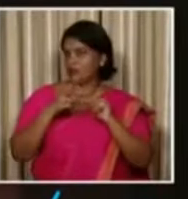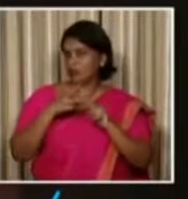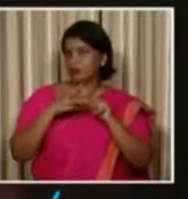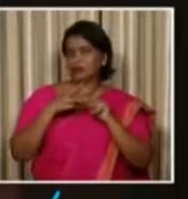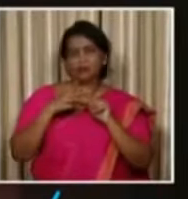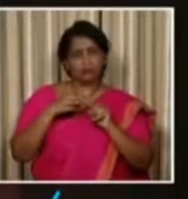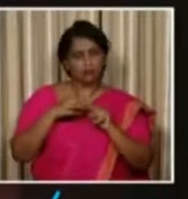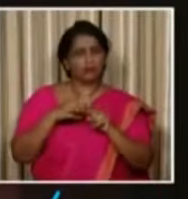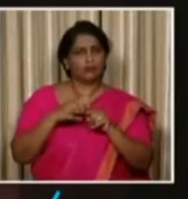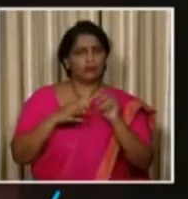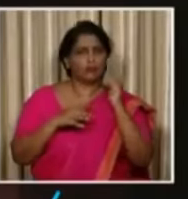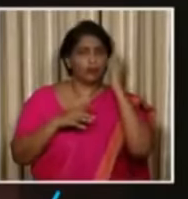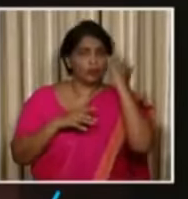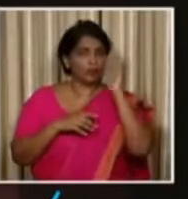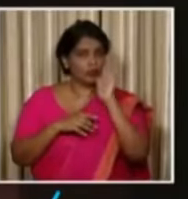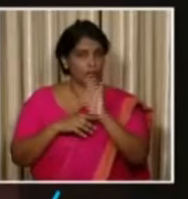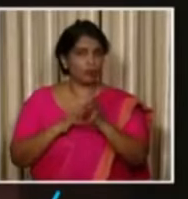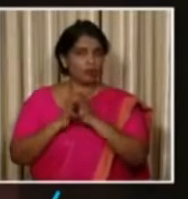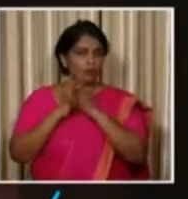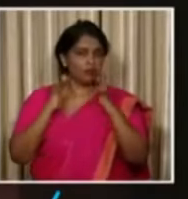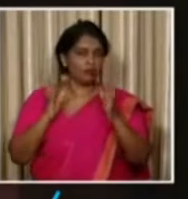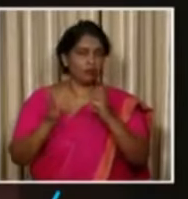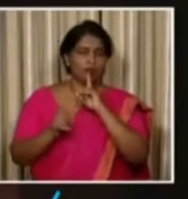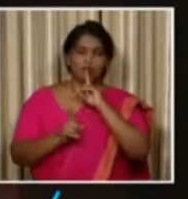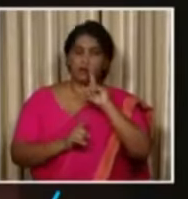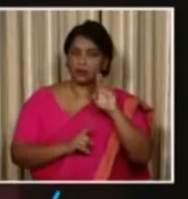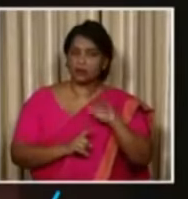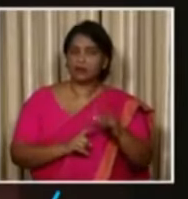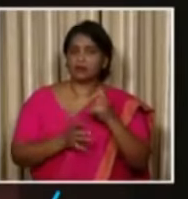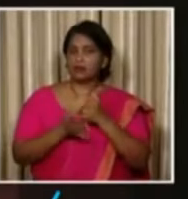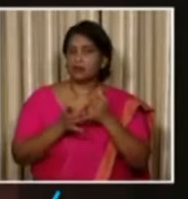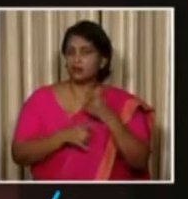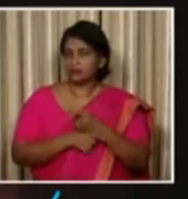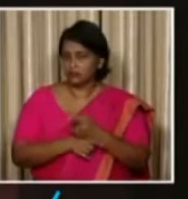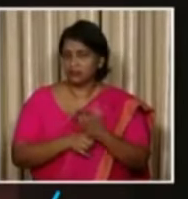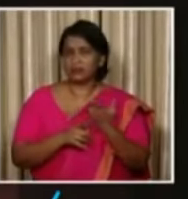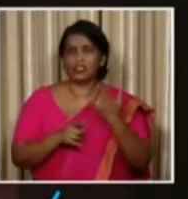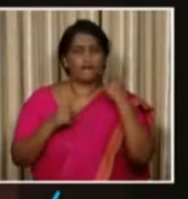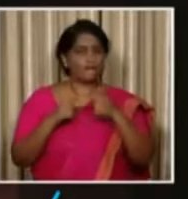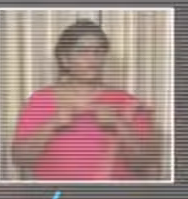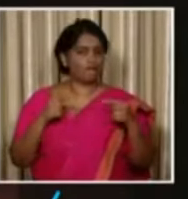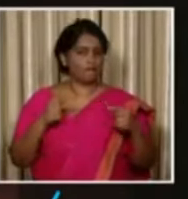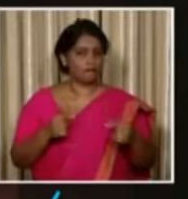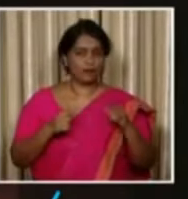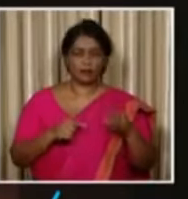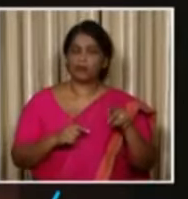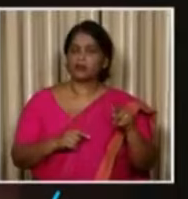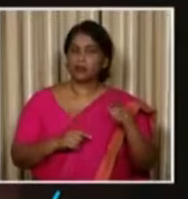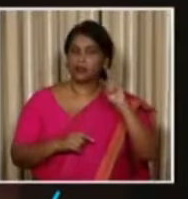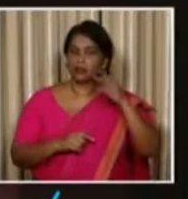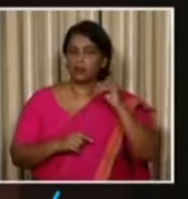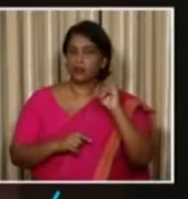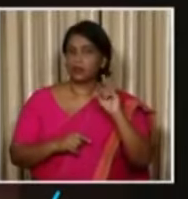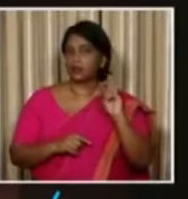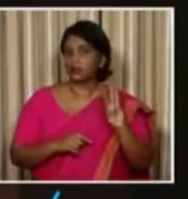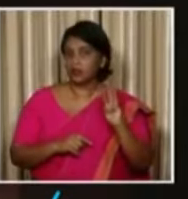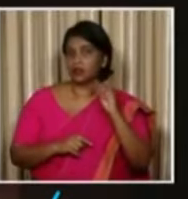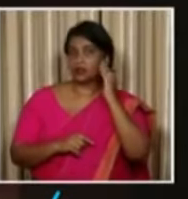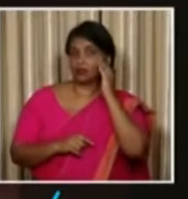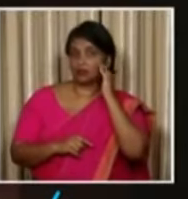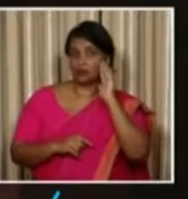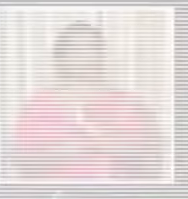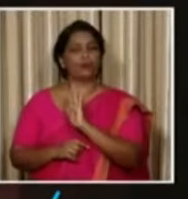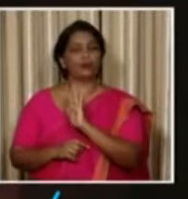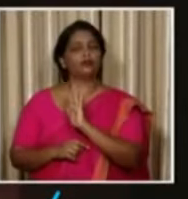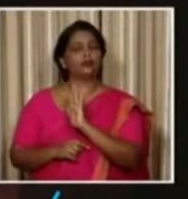dekata poda stri parshwen කුයි ලිමක් තියන්නේ මේ දූෂණයට විරුද්ධව තිබෙන 363